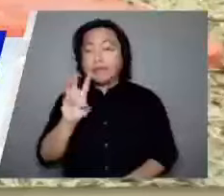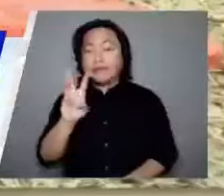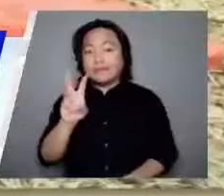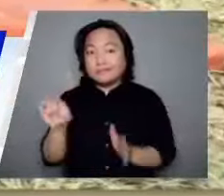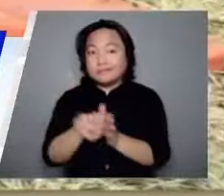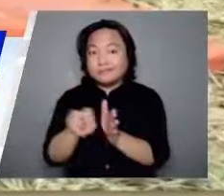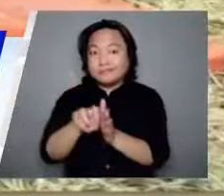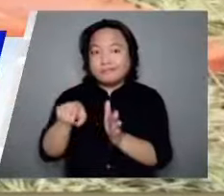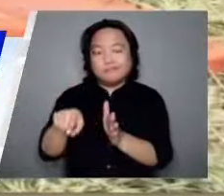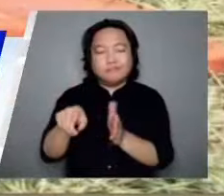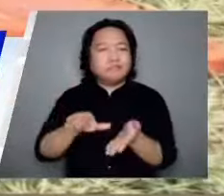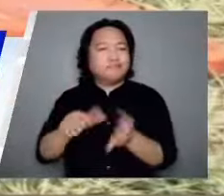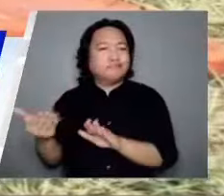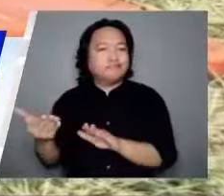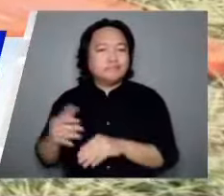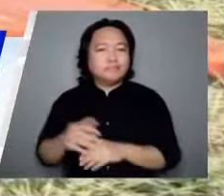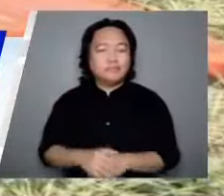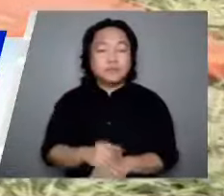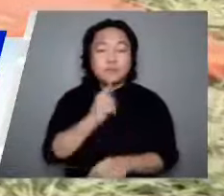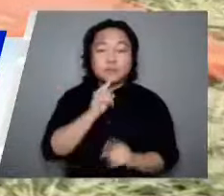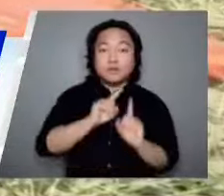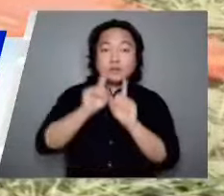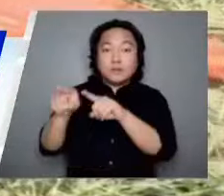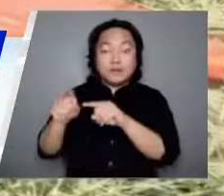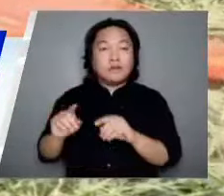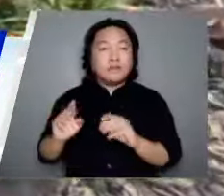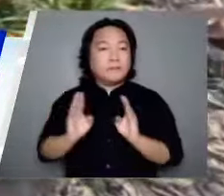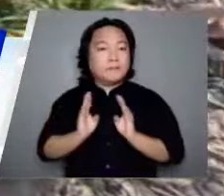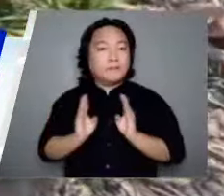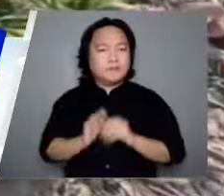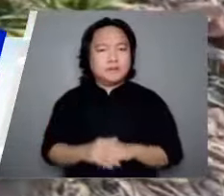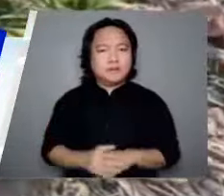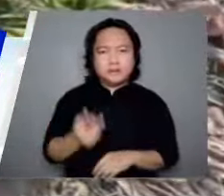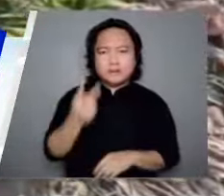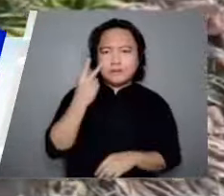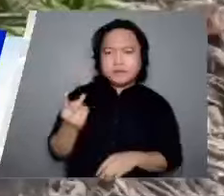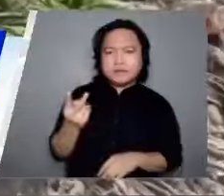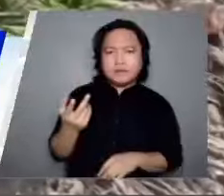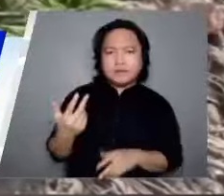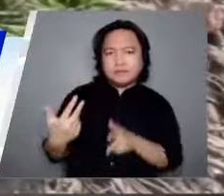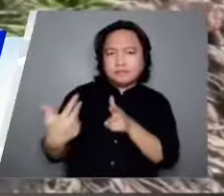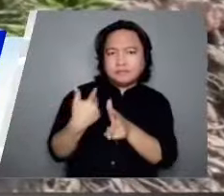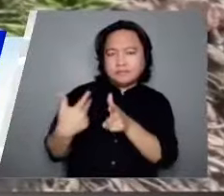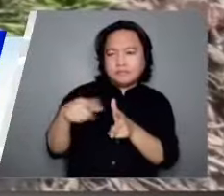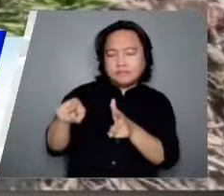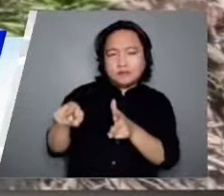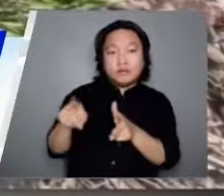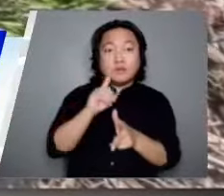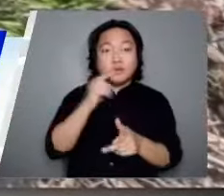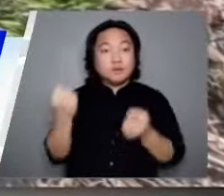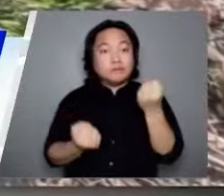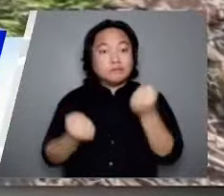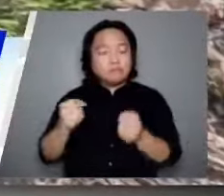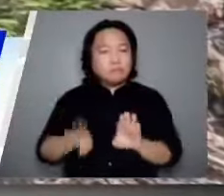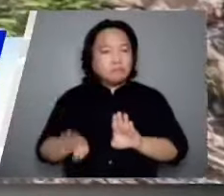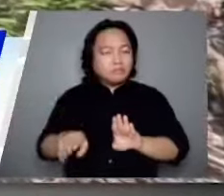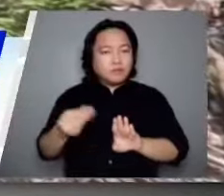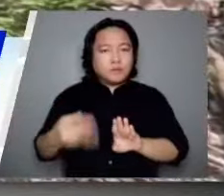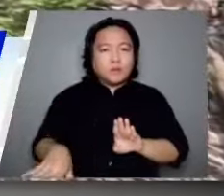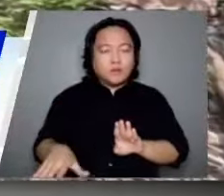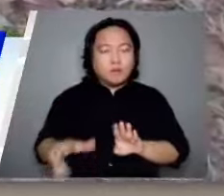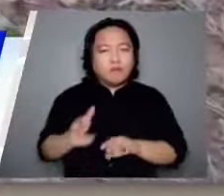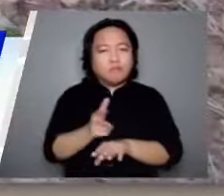mga biktima ng mabangga nila ang isang signage sa kanang bahagi ng kalsada. Nawalan umano ng kontrol ang driver nito at tumawid sa